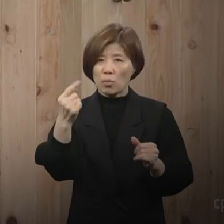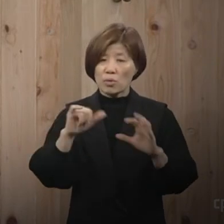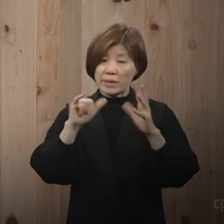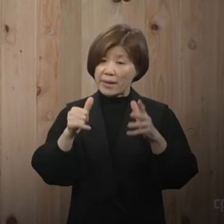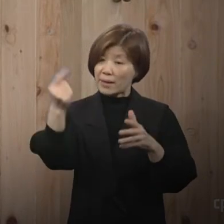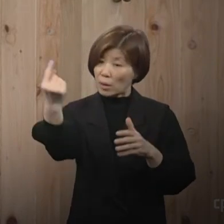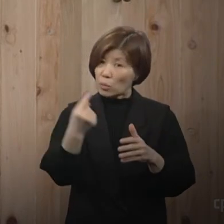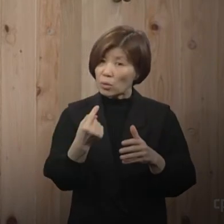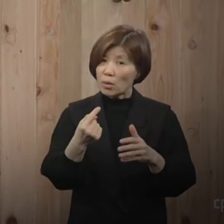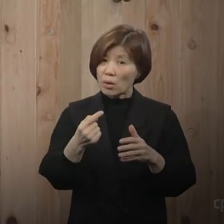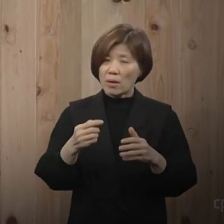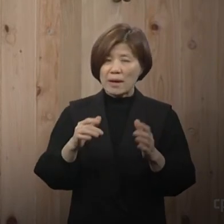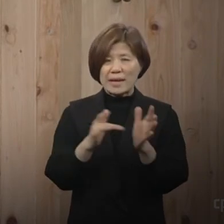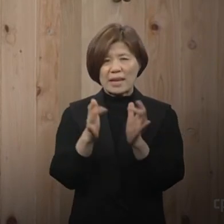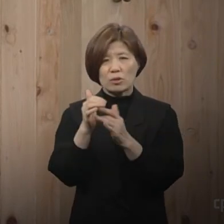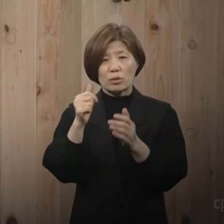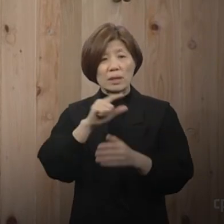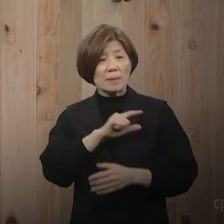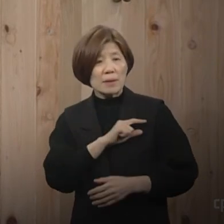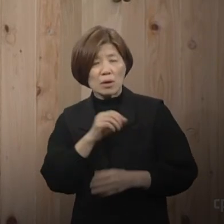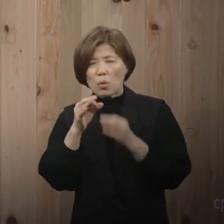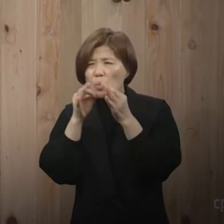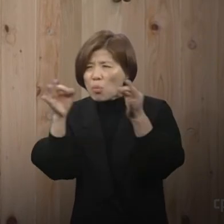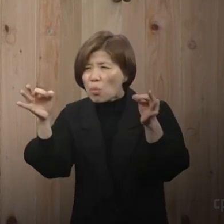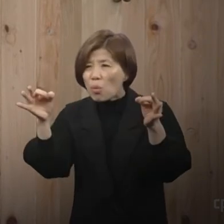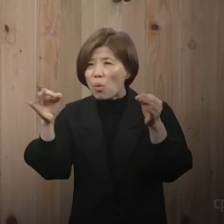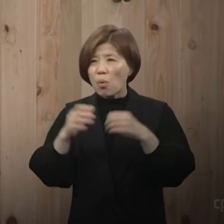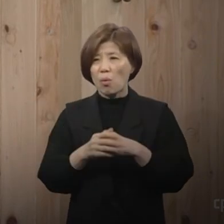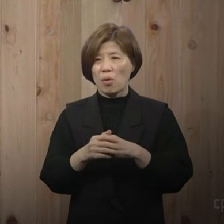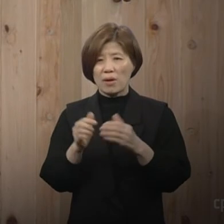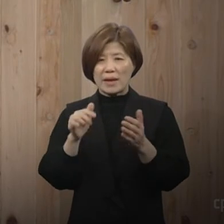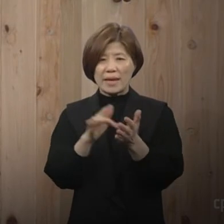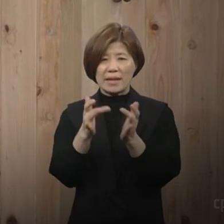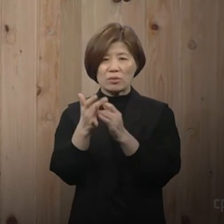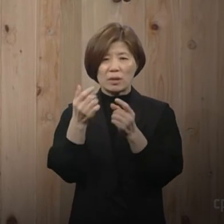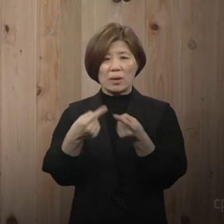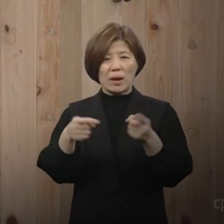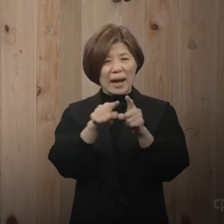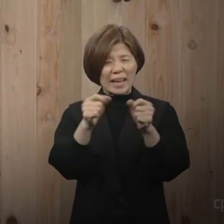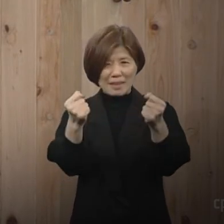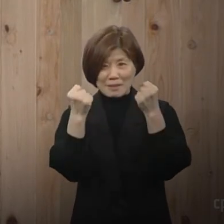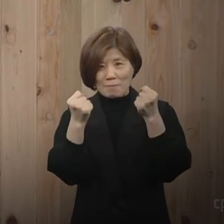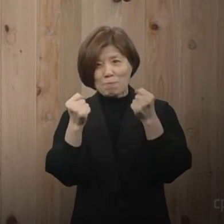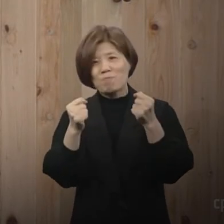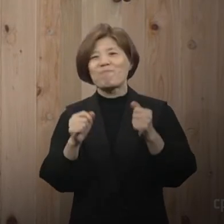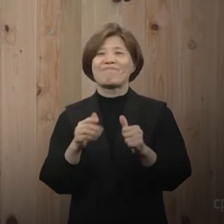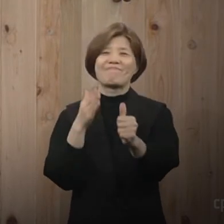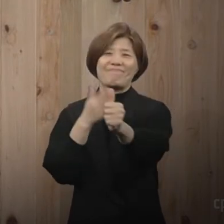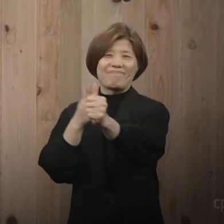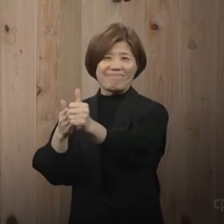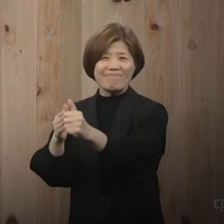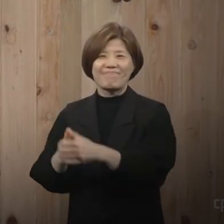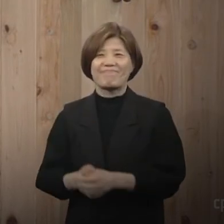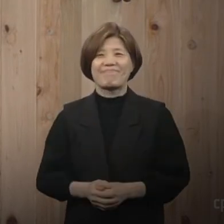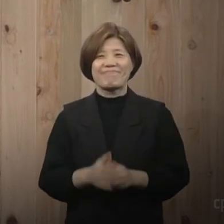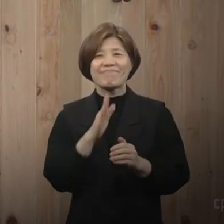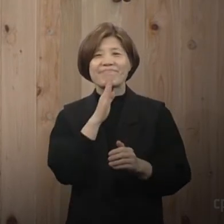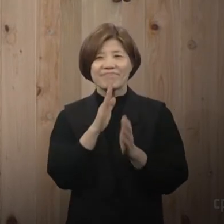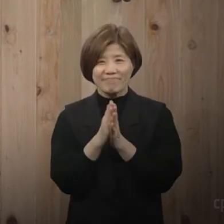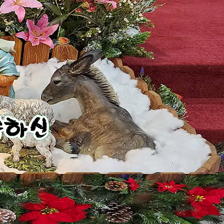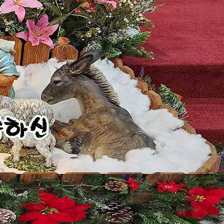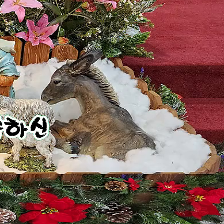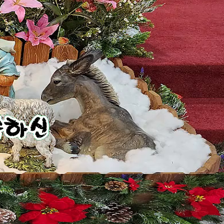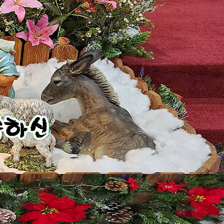예수님 이름 부르시면서 오늘 함께 예수님과 힘내시기 바랍니다. 아멘.